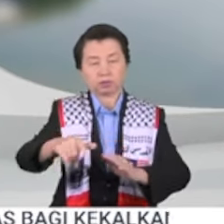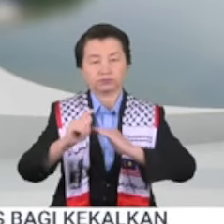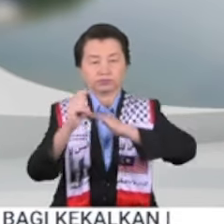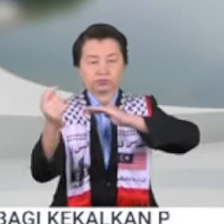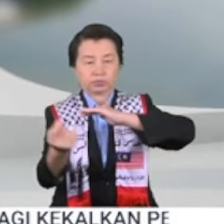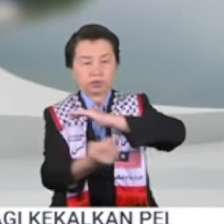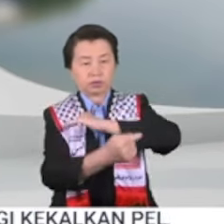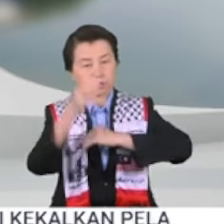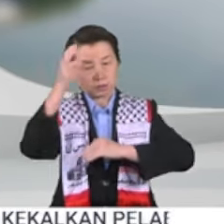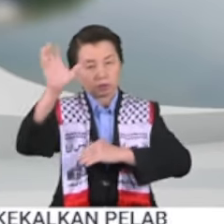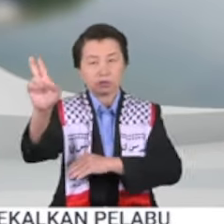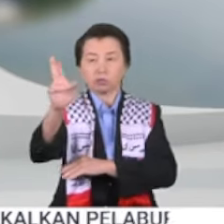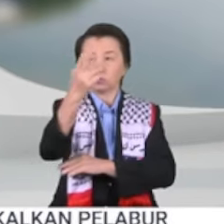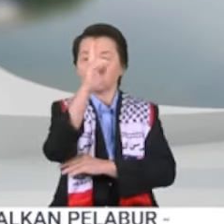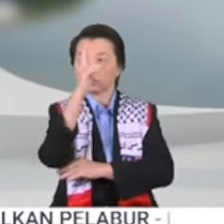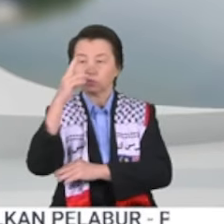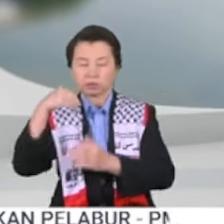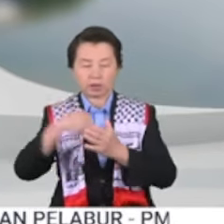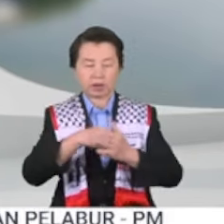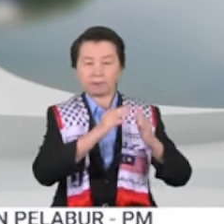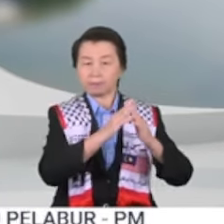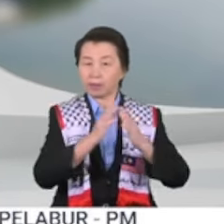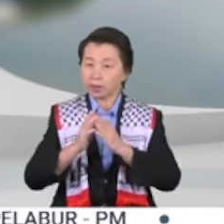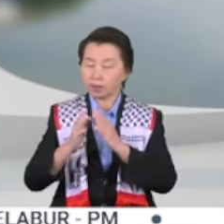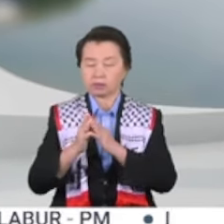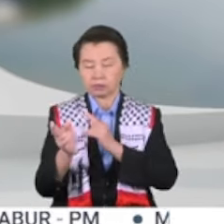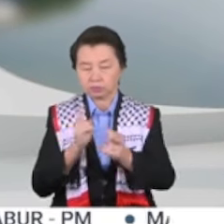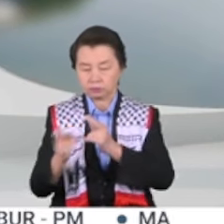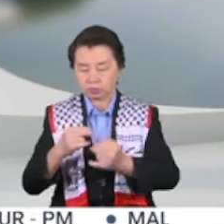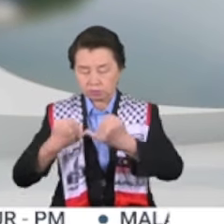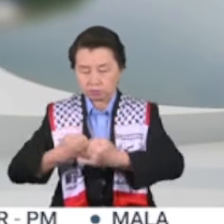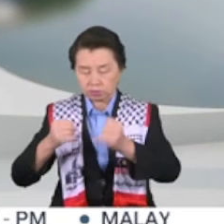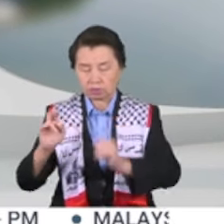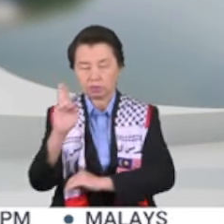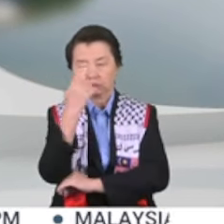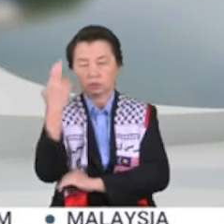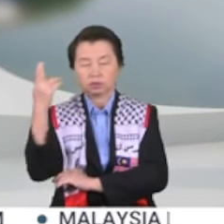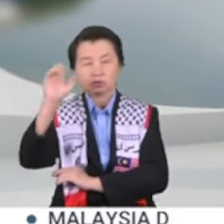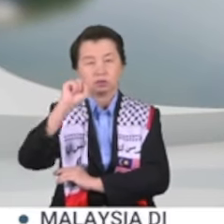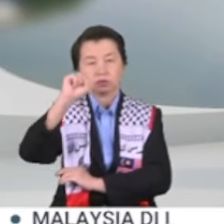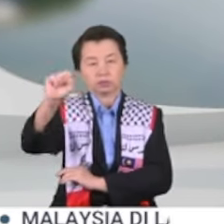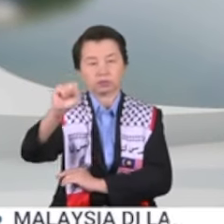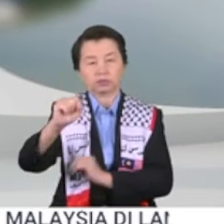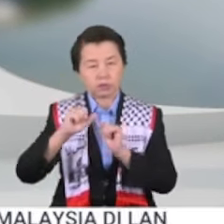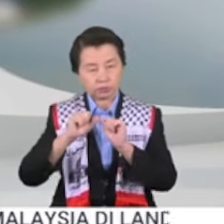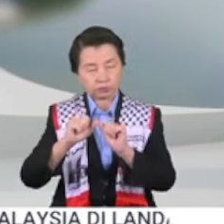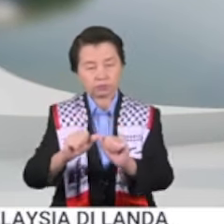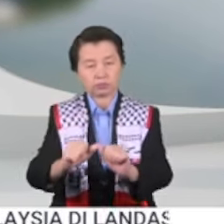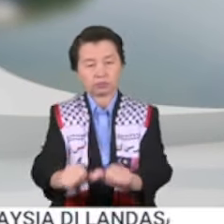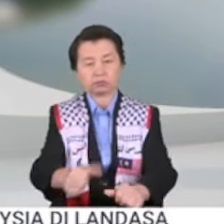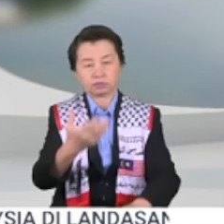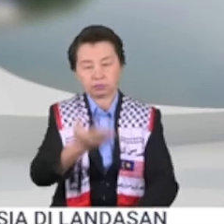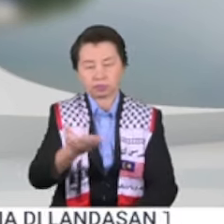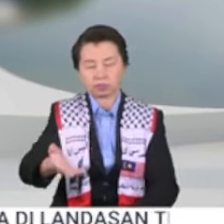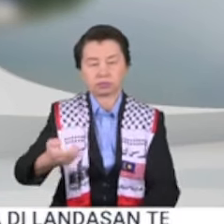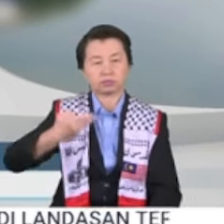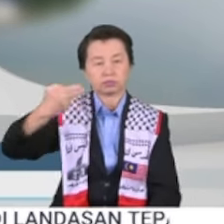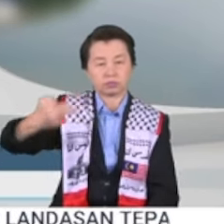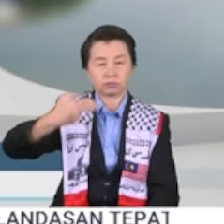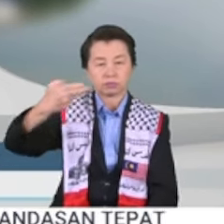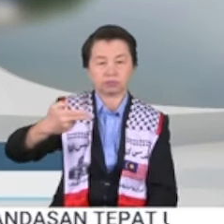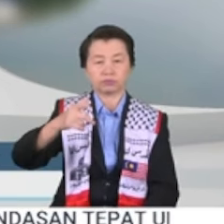Taman berkonsepkan hutan dalam bandar itu hasil usaha Jabatan Perhutanan Sabah yang turut mengekalkan bahan